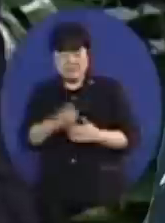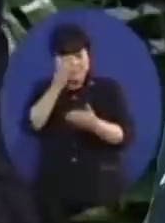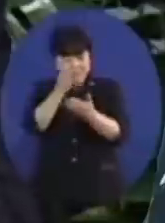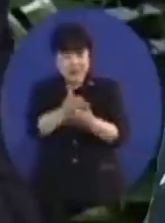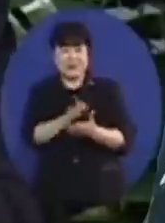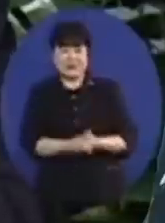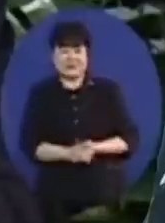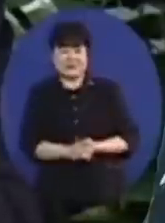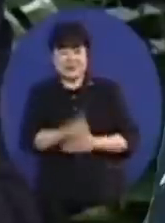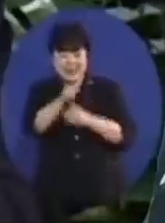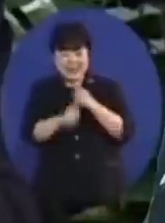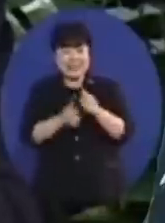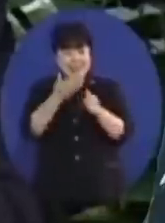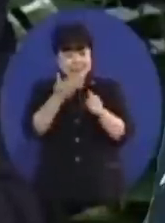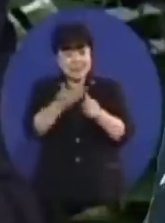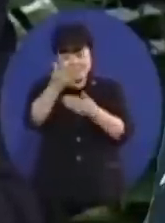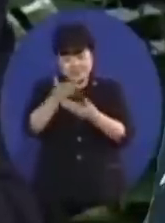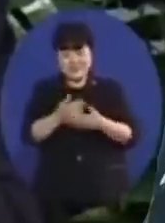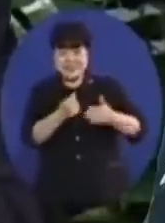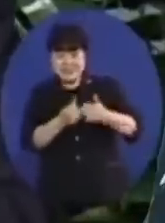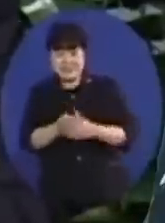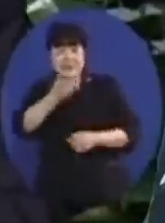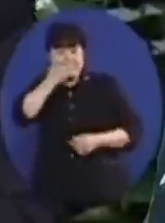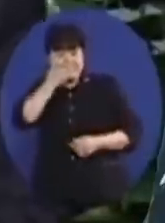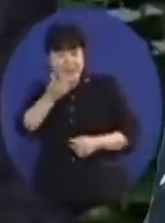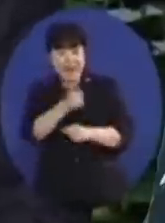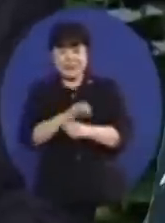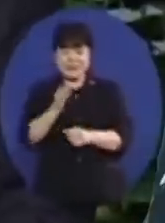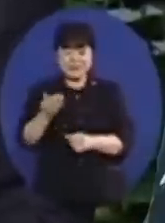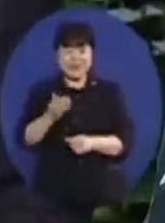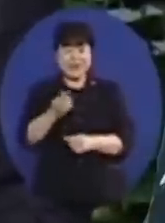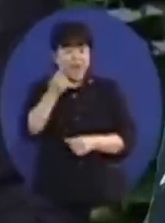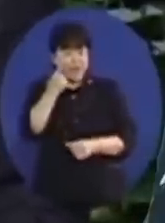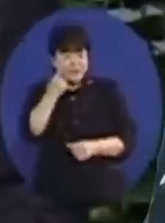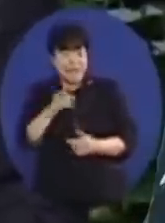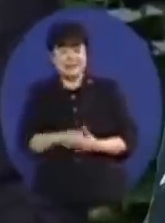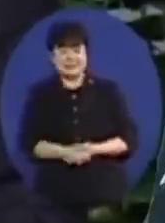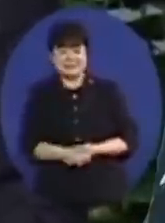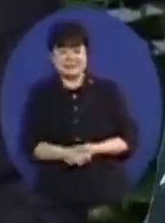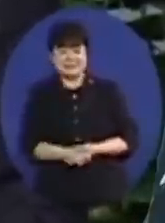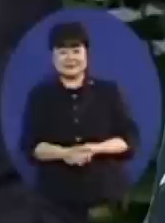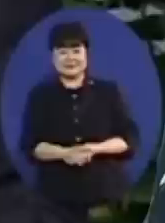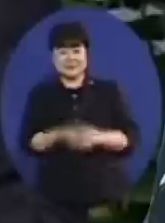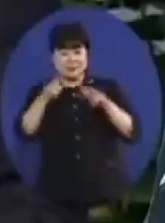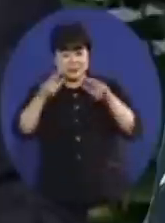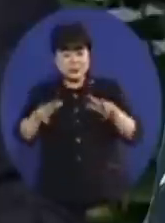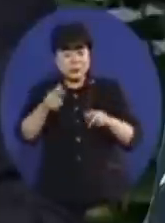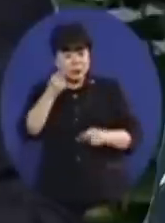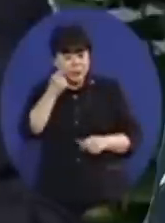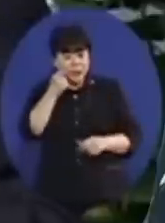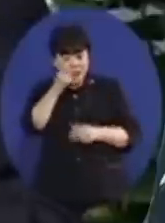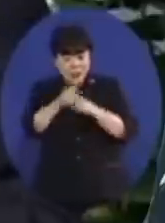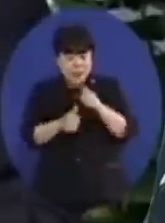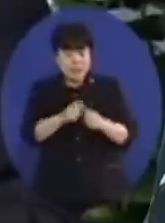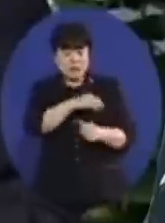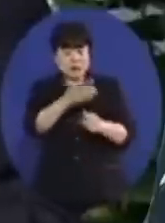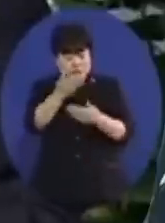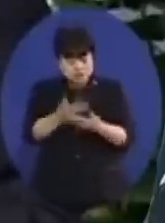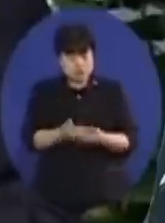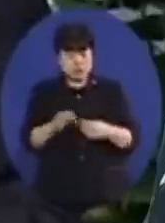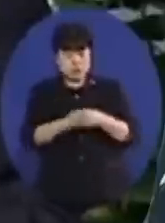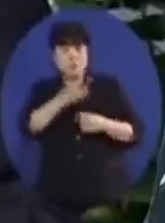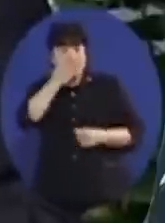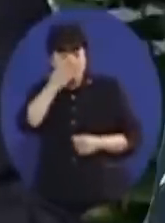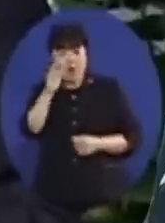말고 하나님이 능력 주시기 때문에 할 수 있다 하면 된다 해보자 지금 못 하더라도 하나님이 능력을 주시면